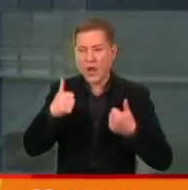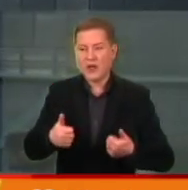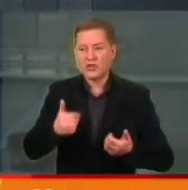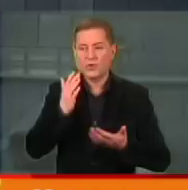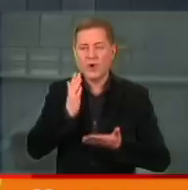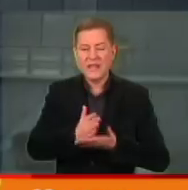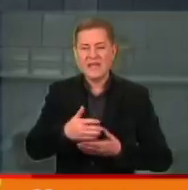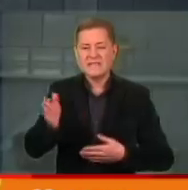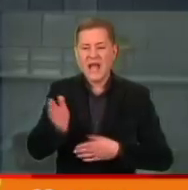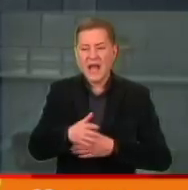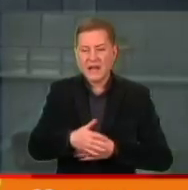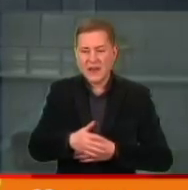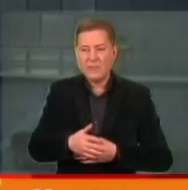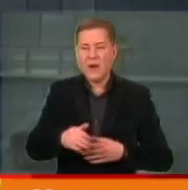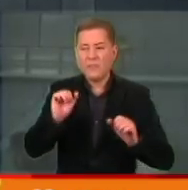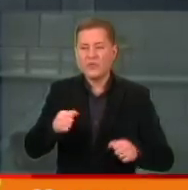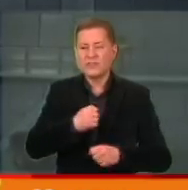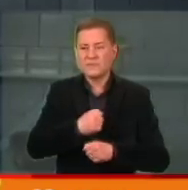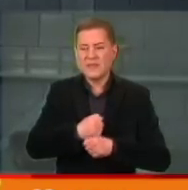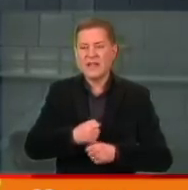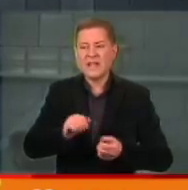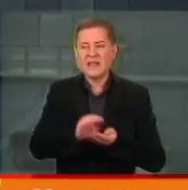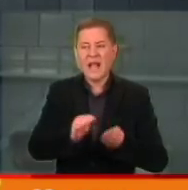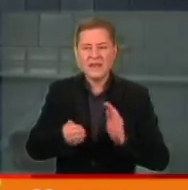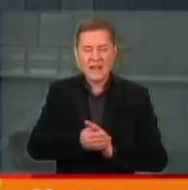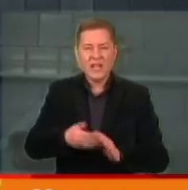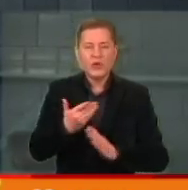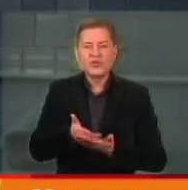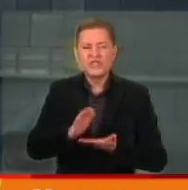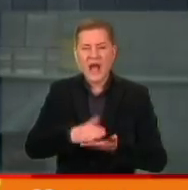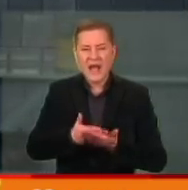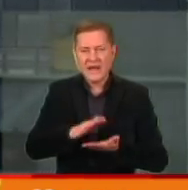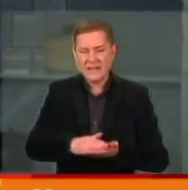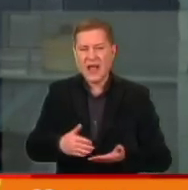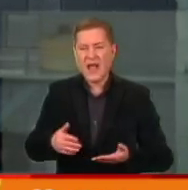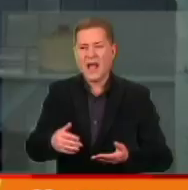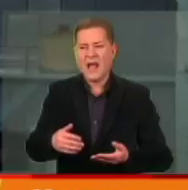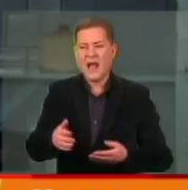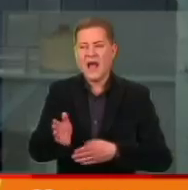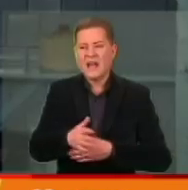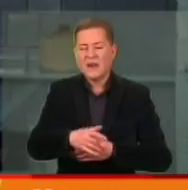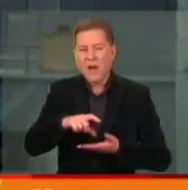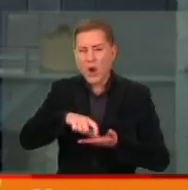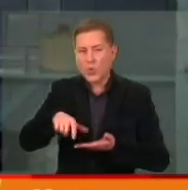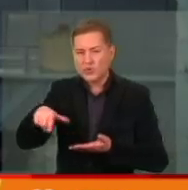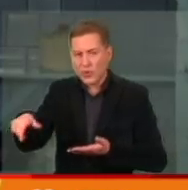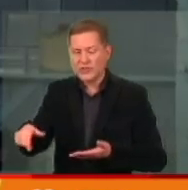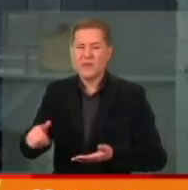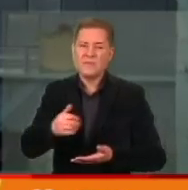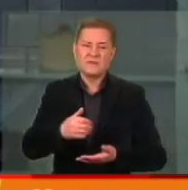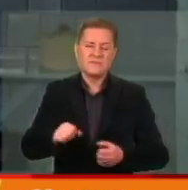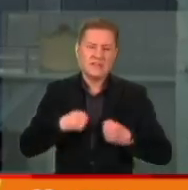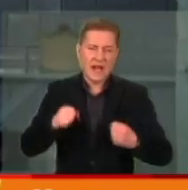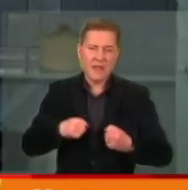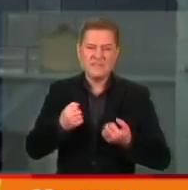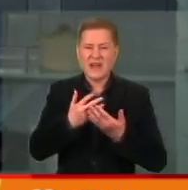что мы можем делать те же котлеты, тефтели, жареная рыба, кусочками получается. Поэтому стараемся разнообразить наше